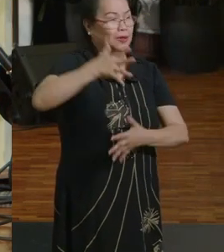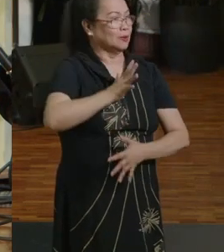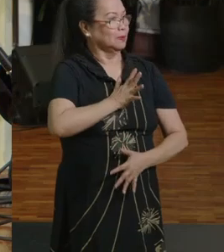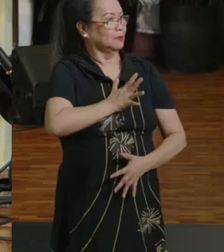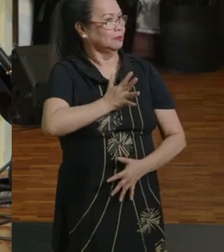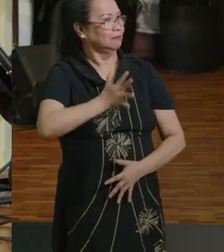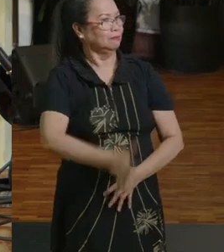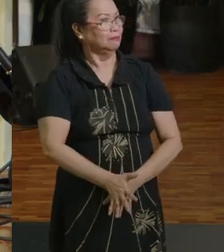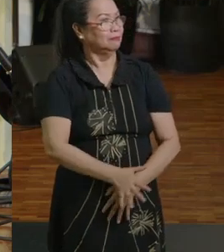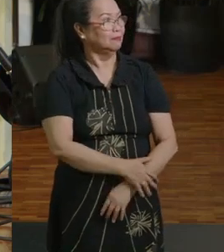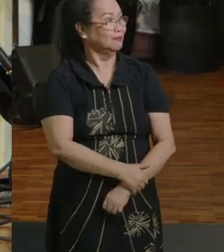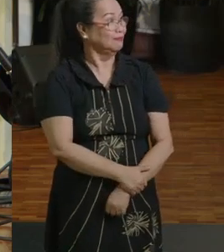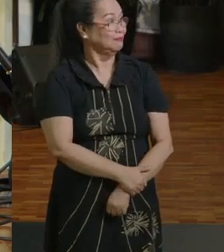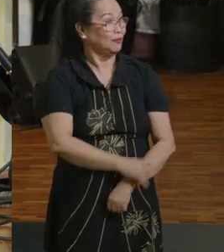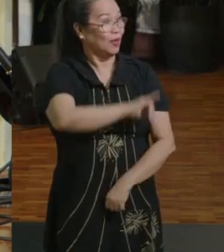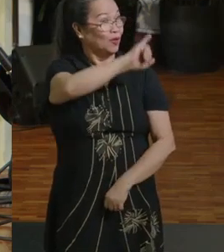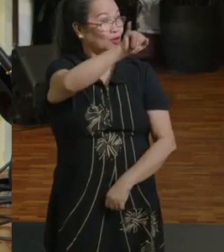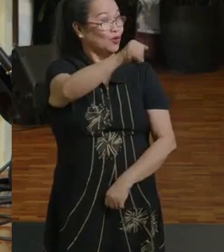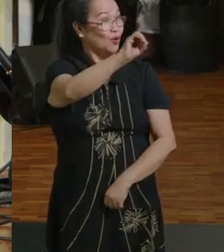Dahil